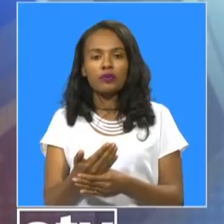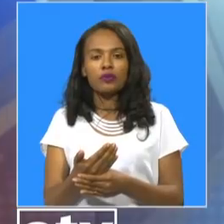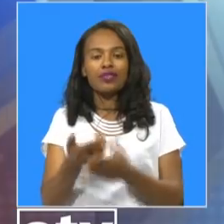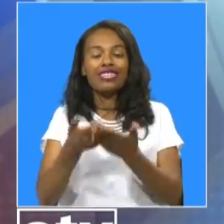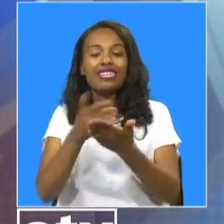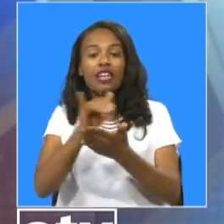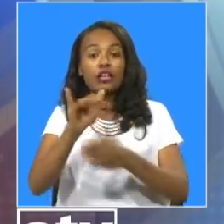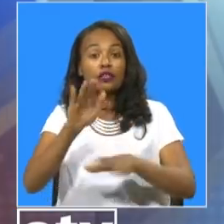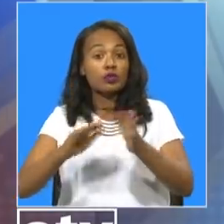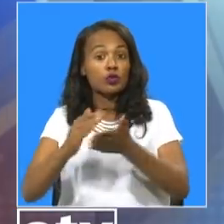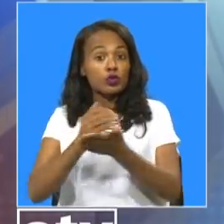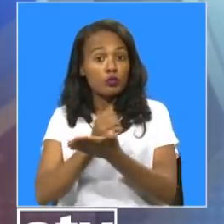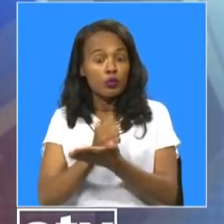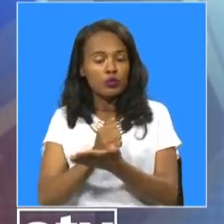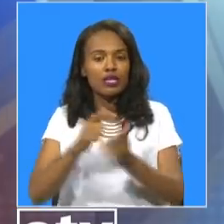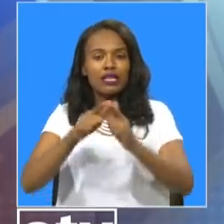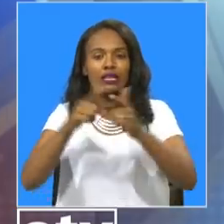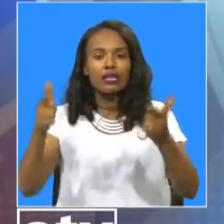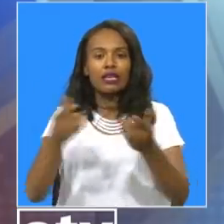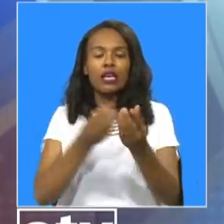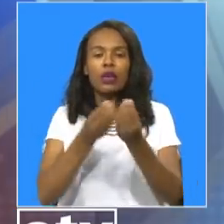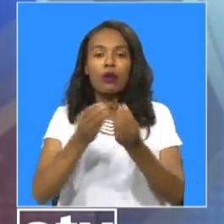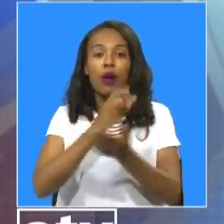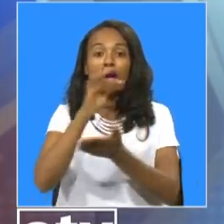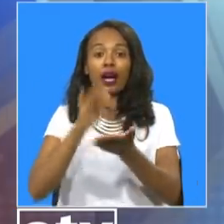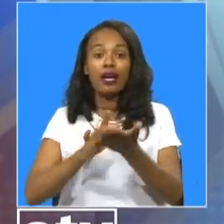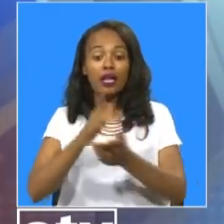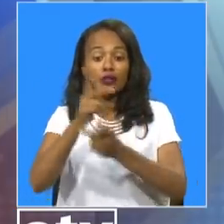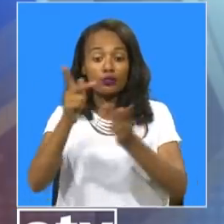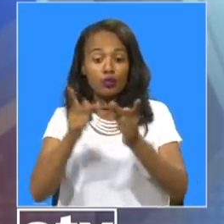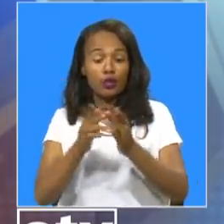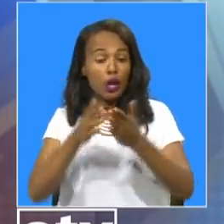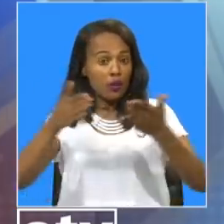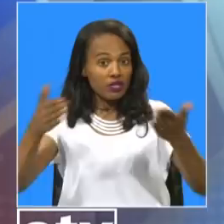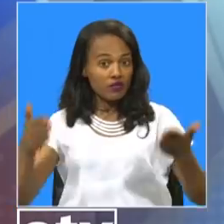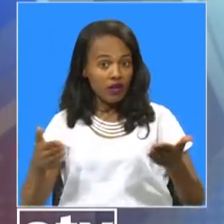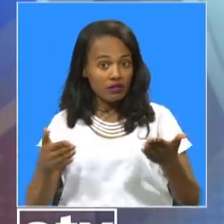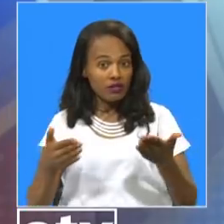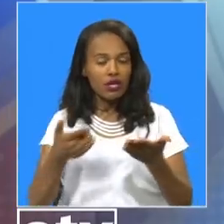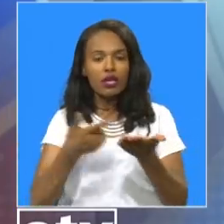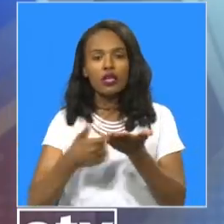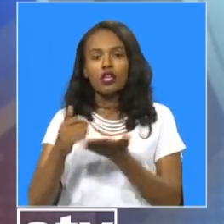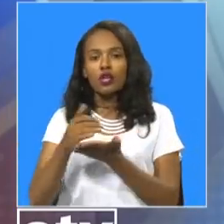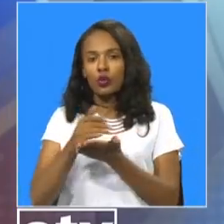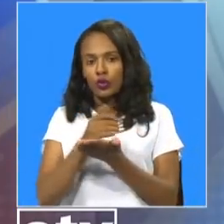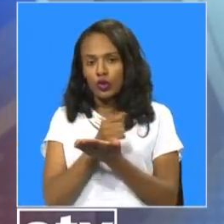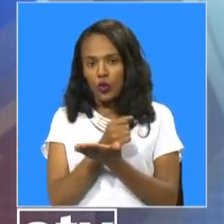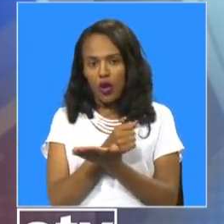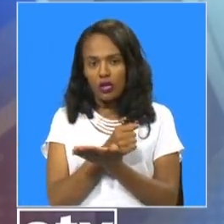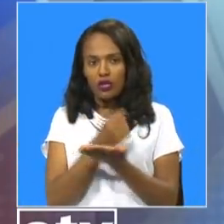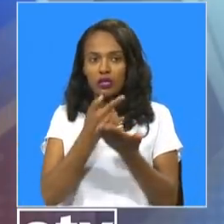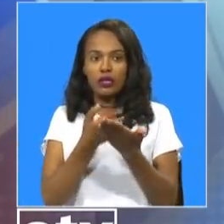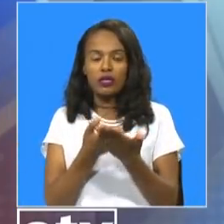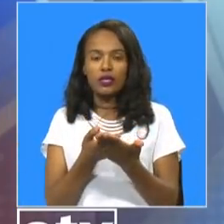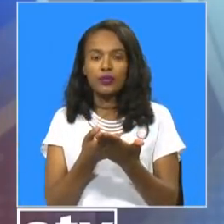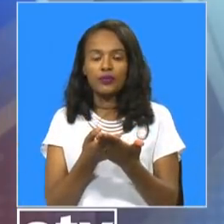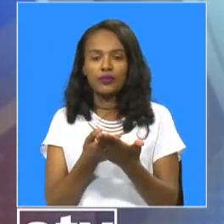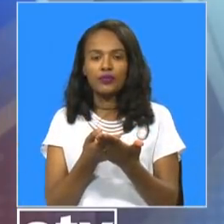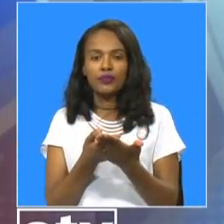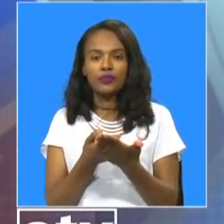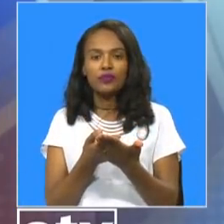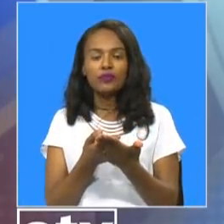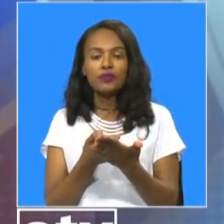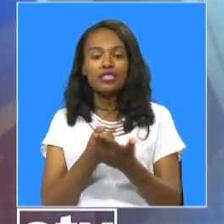እነዚህ አይነት እርምጃዎች በመውሰድ ትልልቅ የገበያ ማዕከላትን ቦታ ማስፋት እንደዚህ አይነት እርምጃዎች ተወስደዋል። እነዚህም